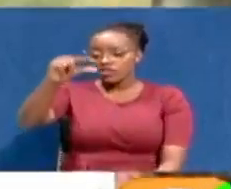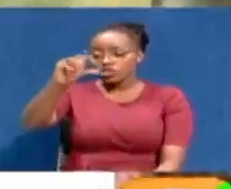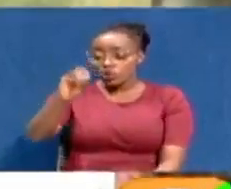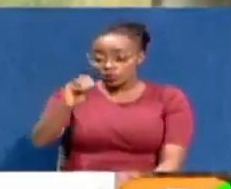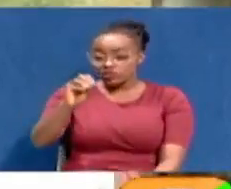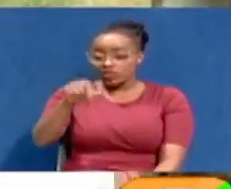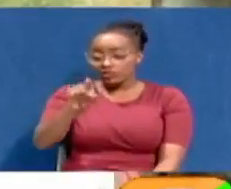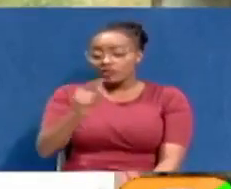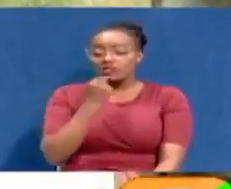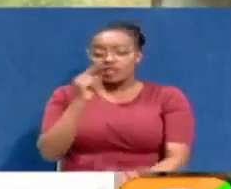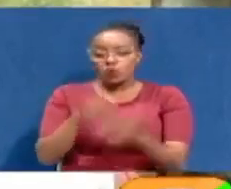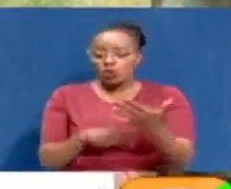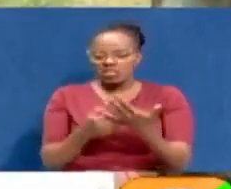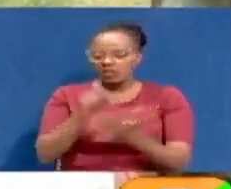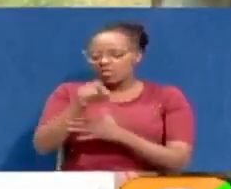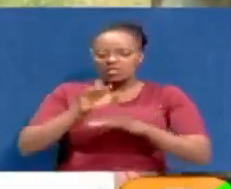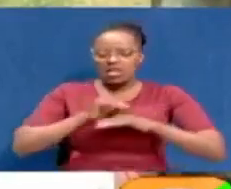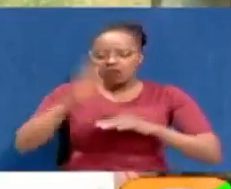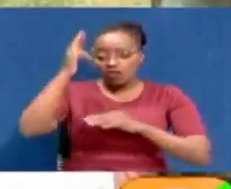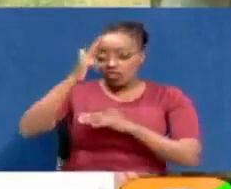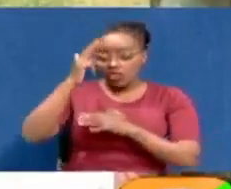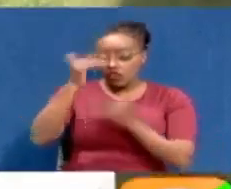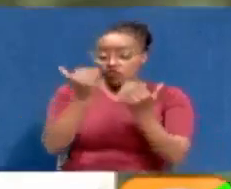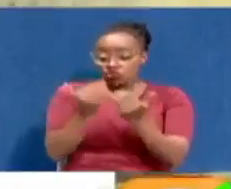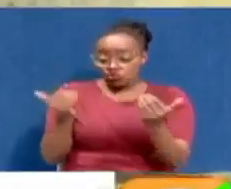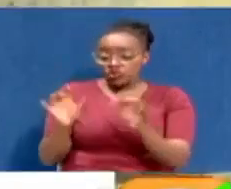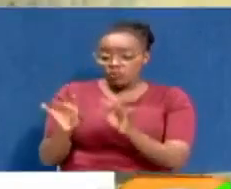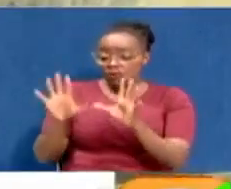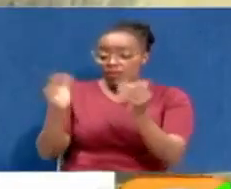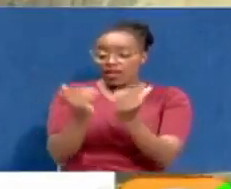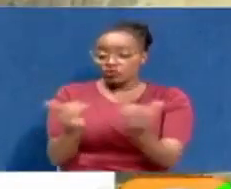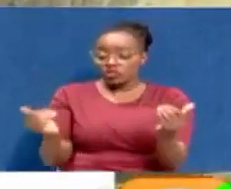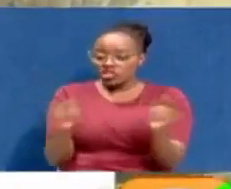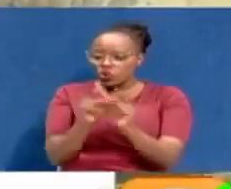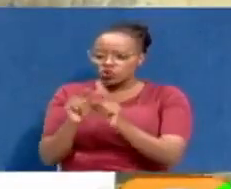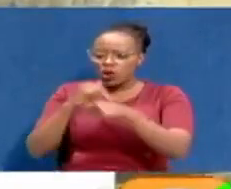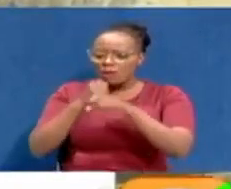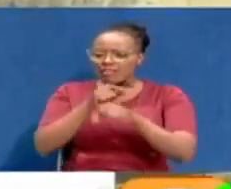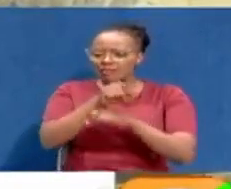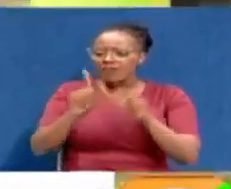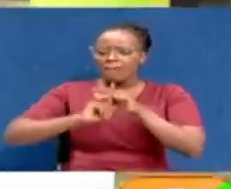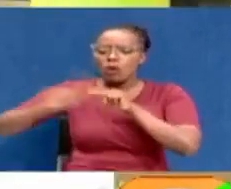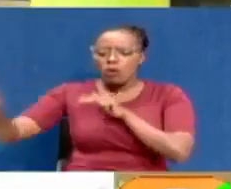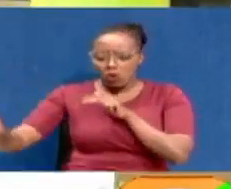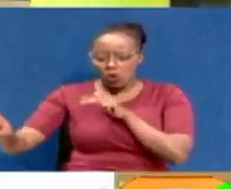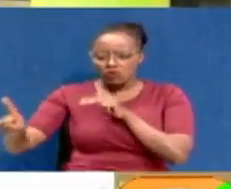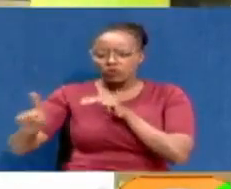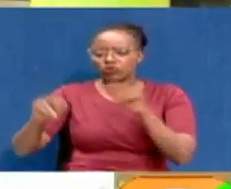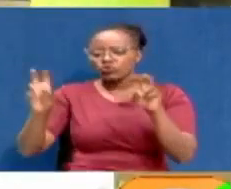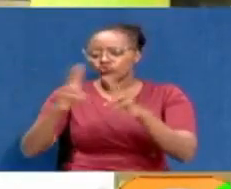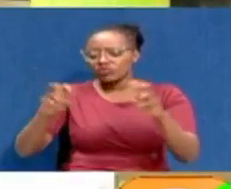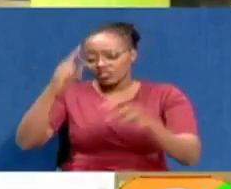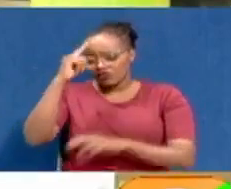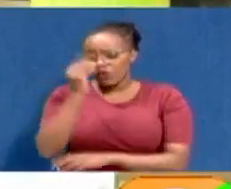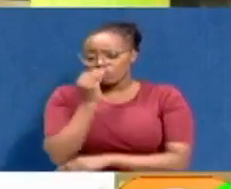serikali wanasema si sababu tosha kwa wazazi kuwatelekeza watoto wao na kuwafanya kutorokea mjini kutafuta